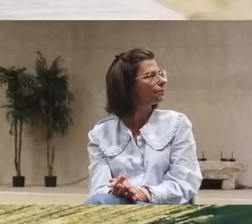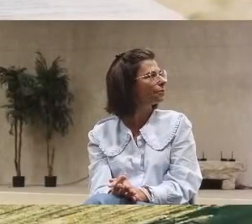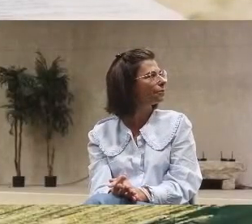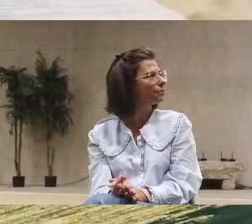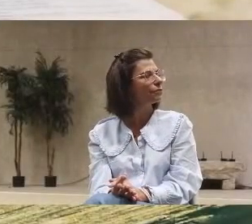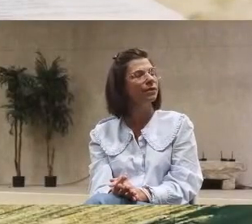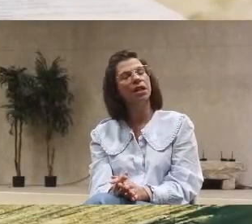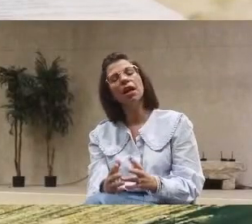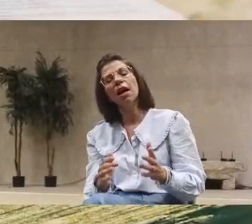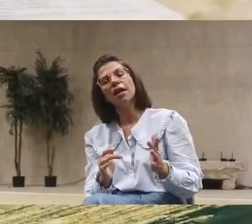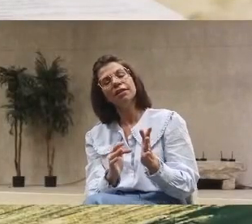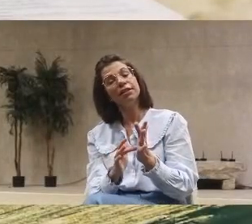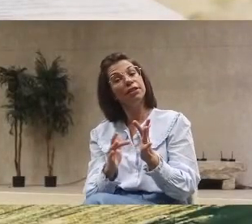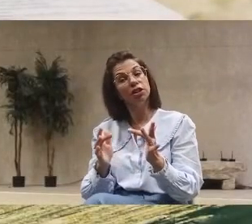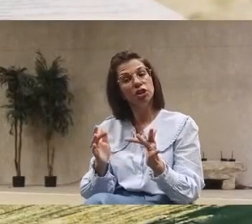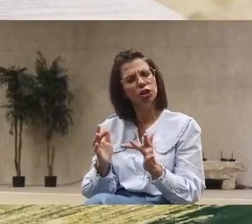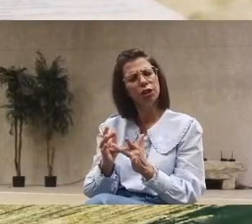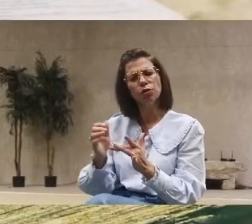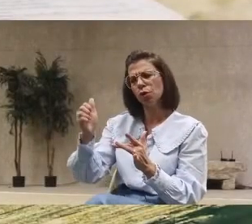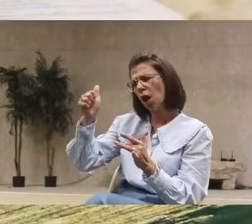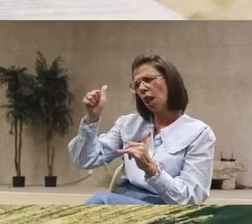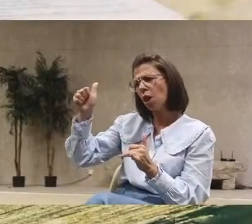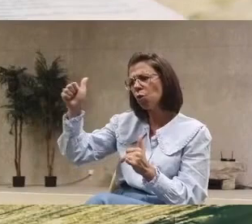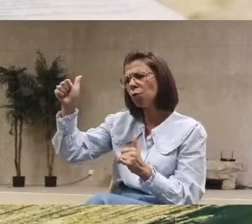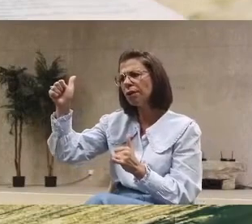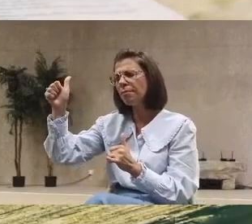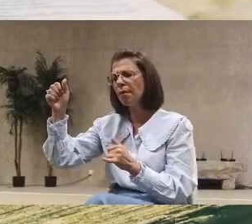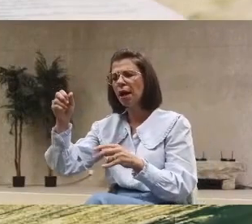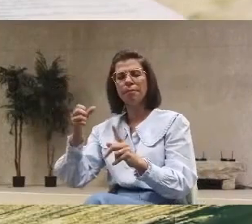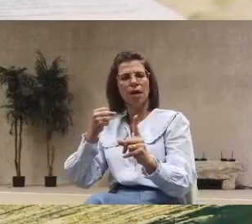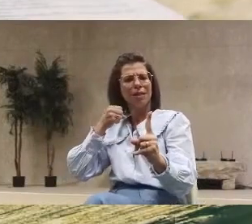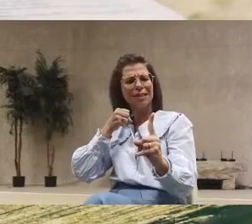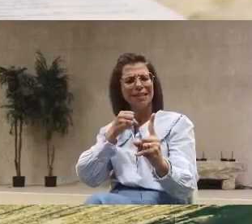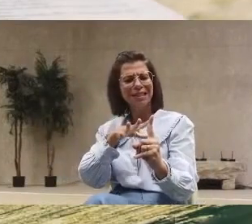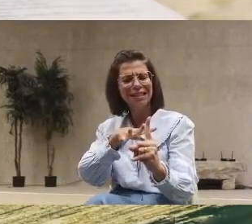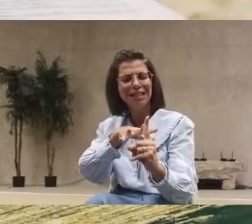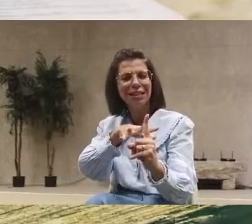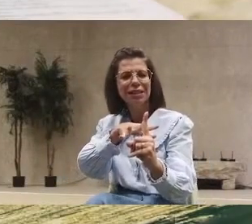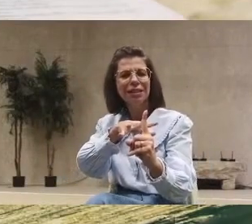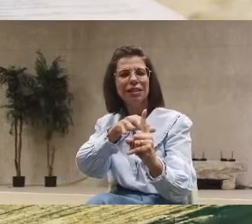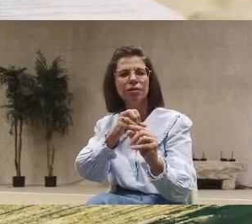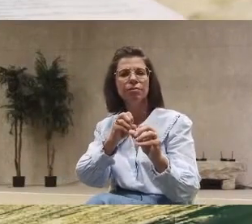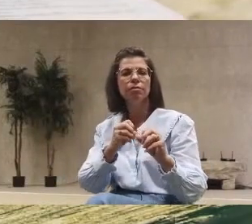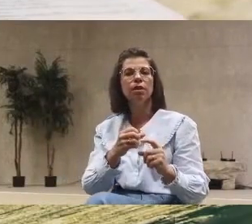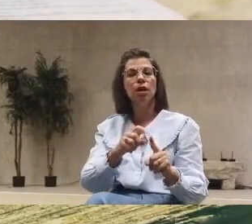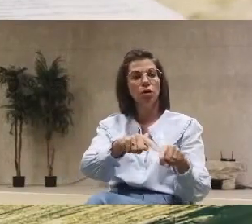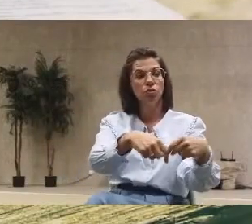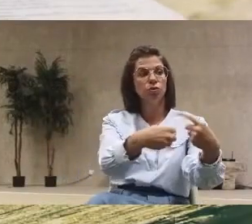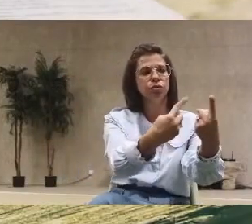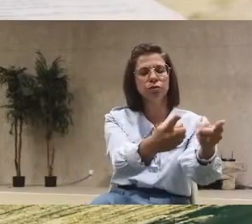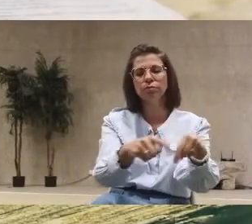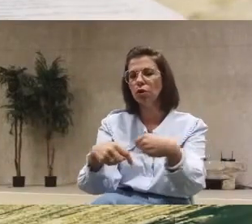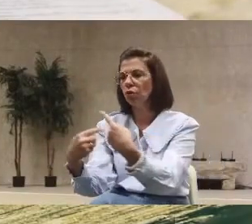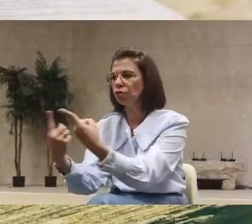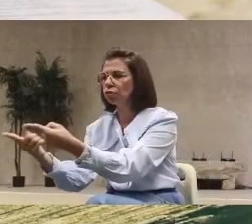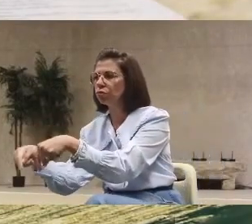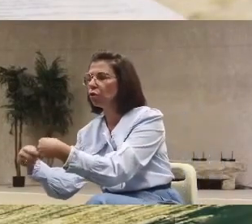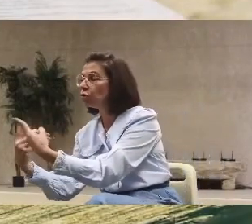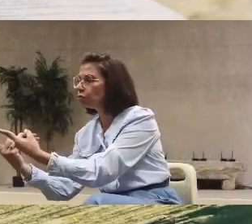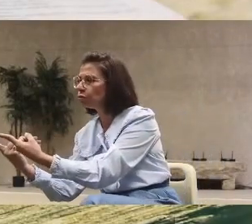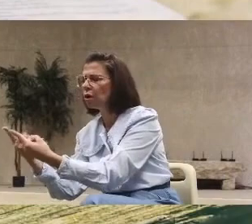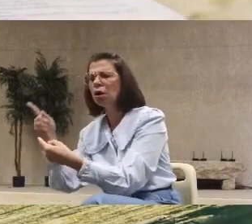pour prêcher, annoncer, quoi ? Le royaume de Dieu.